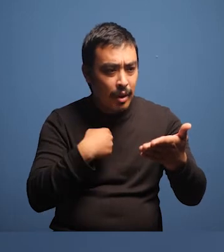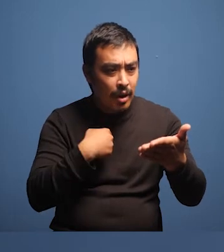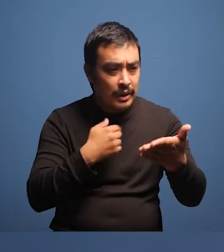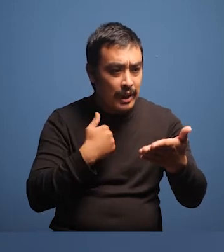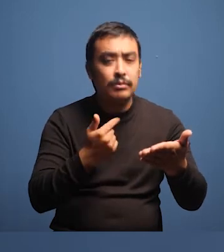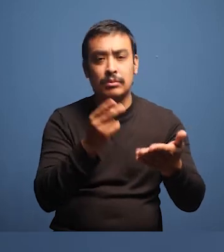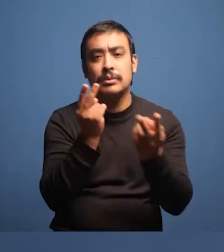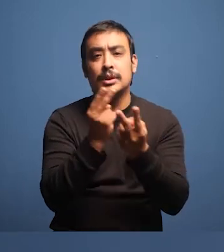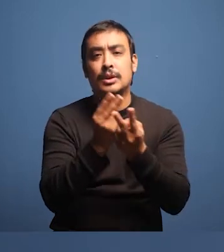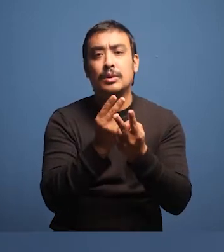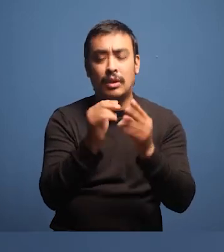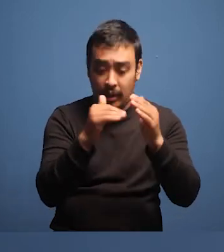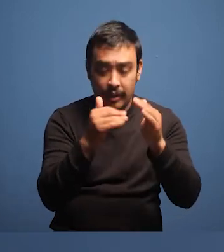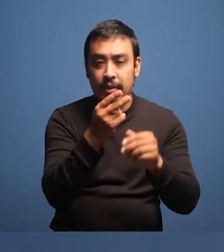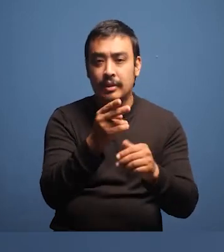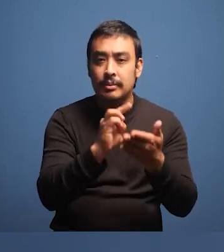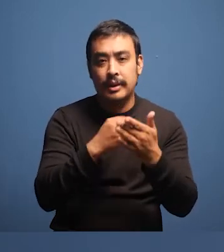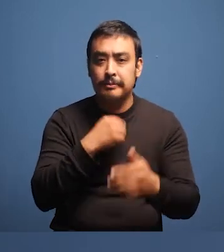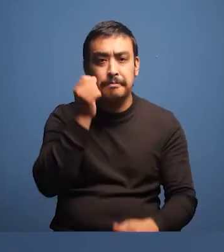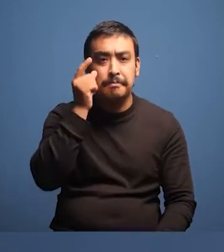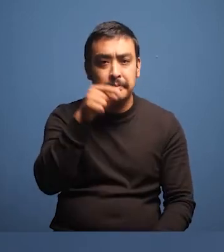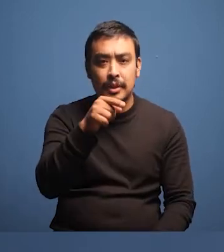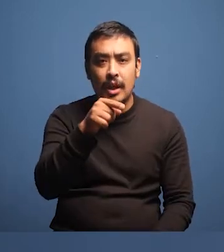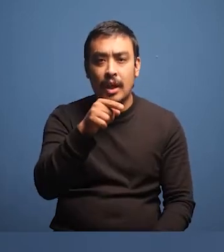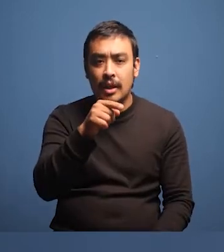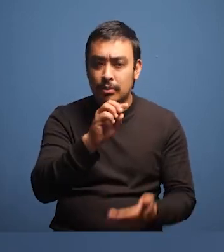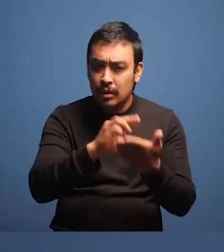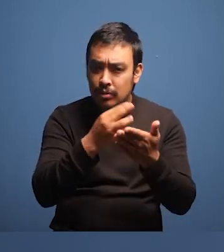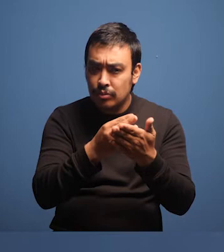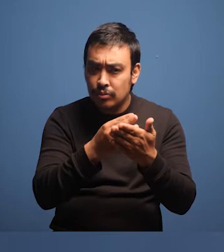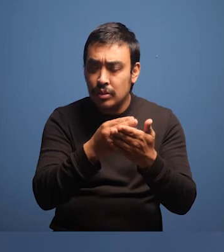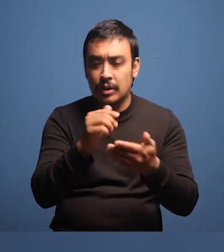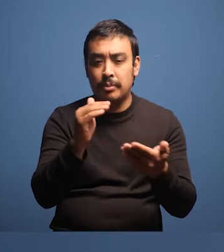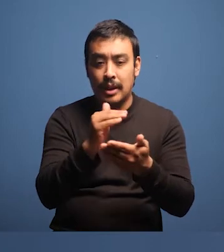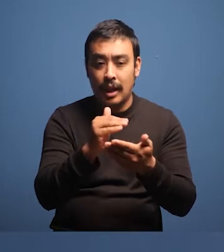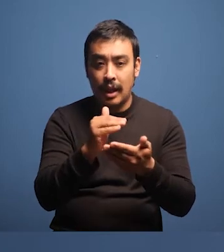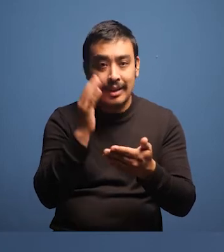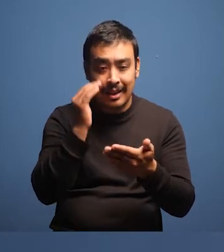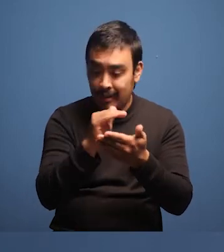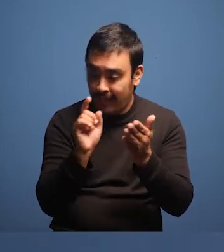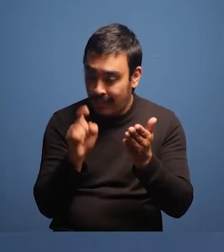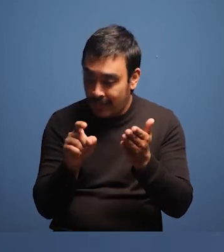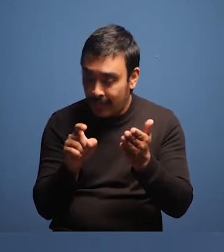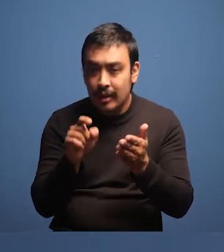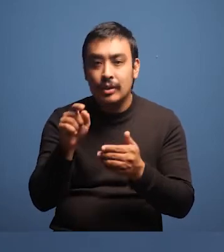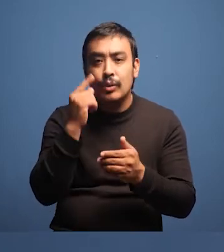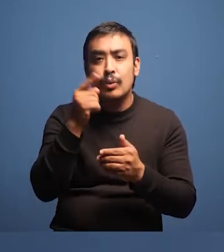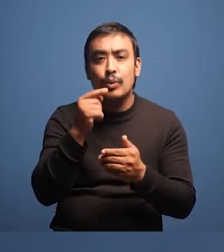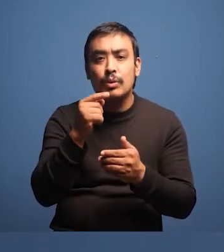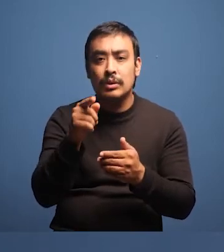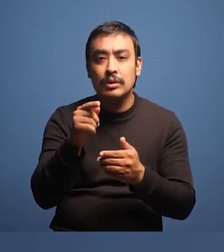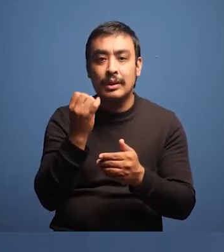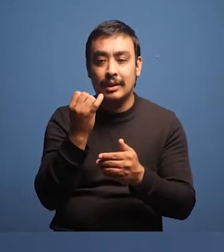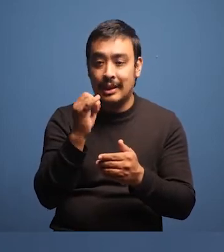आइरहेको हुन्छ कि हामीले बुझ्छौँ नि त त्यो त हामीलाई प्र्याङ्क गरेको हो त्यो फिसिङ हो भनेर बच्चालाई थाहा उसले गरेर क्लिक गरिदिन्छ अनि त्यो जसको अकाउन्टबाट उसले चलाइरहेको त्यो ह्याक भइदिन्छ